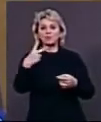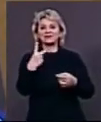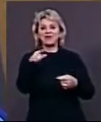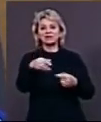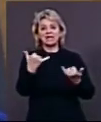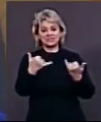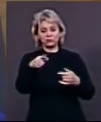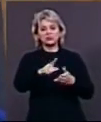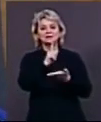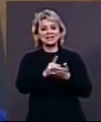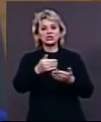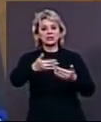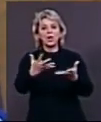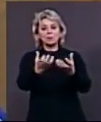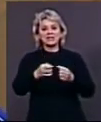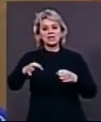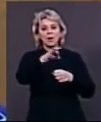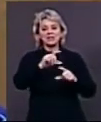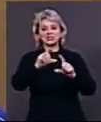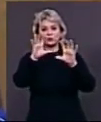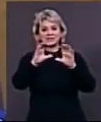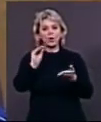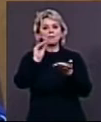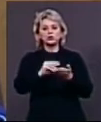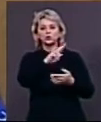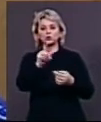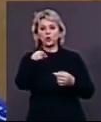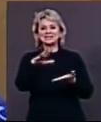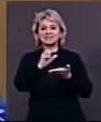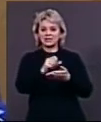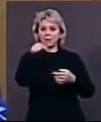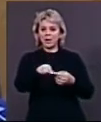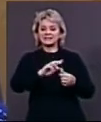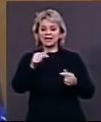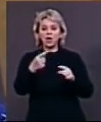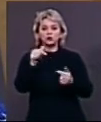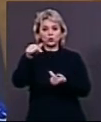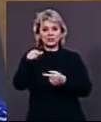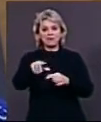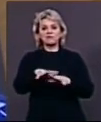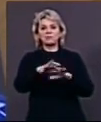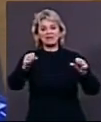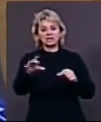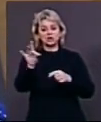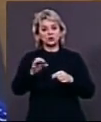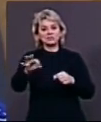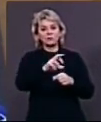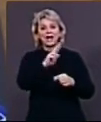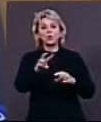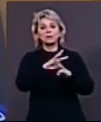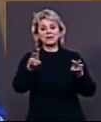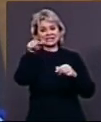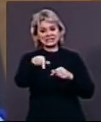сегодня должны, прежде всего, принять областной закон, определить, кто должен заниматься непосредственно правительством Ростовской области, какое